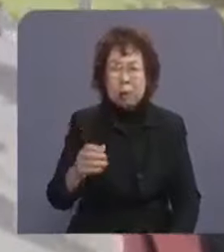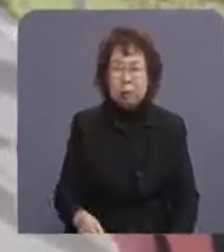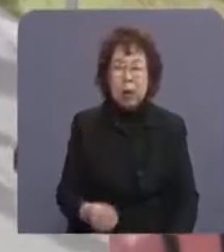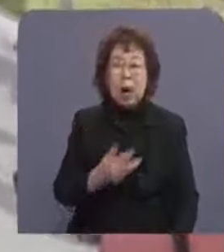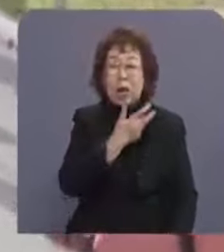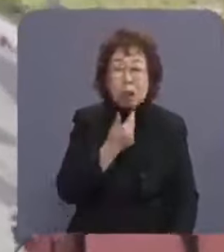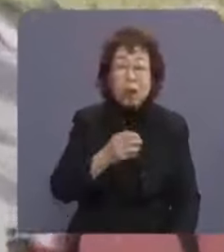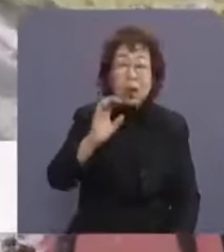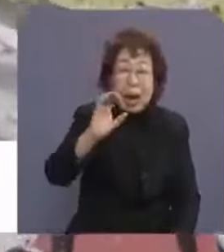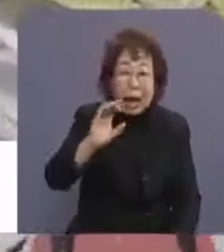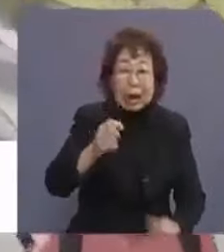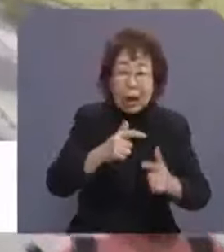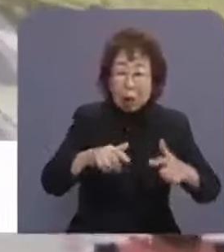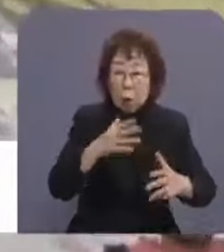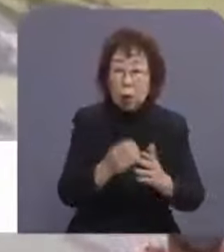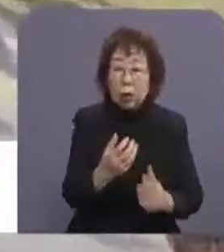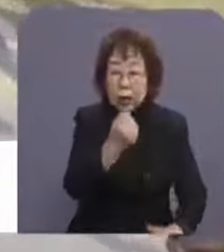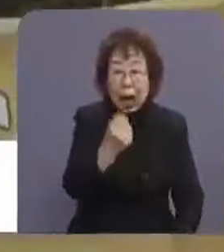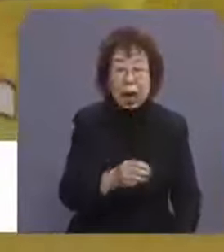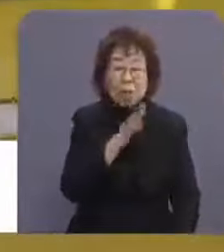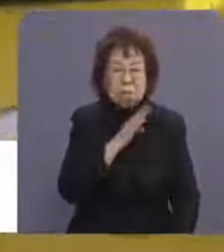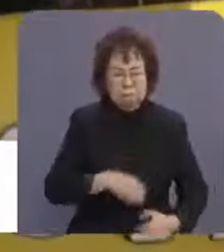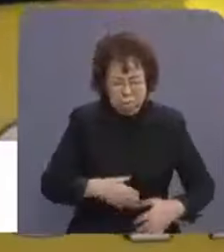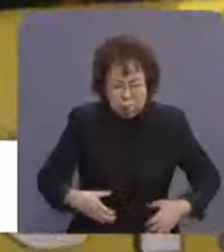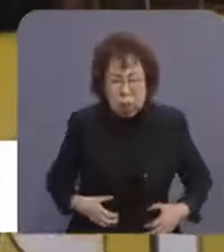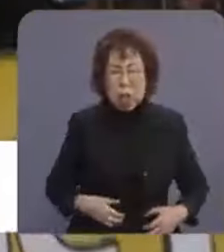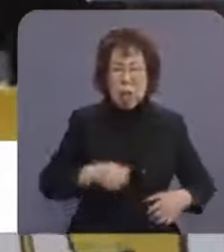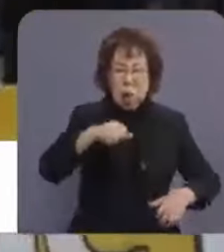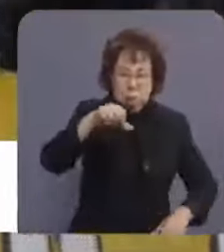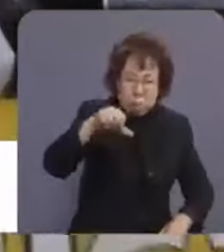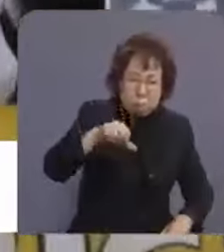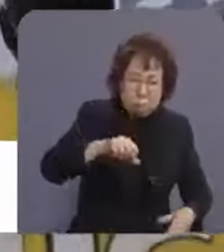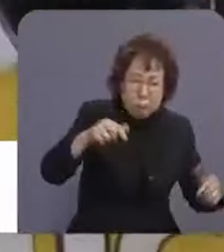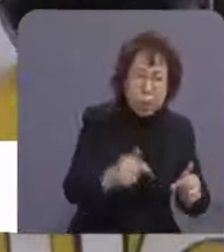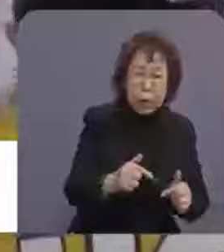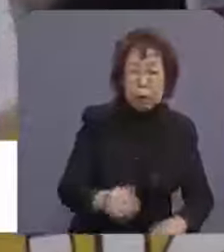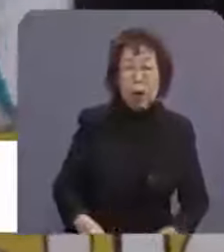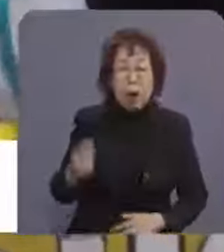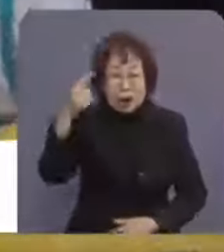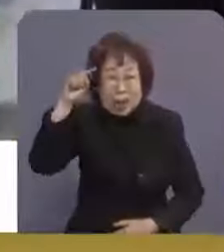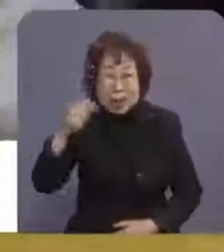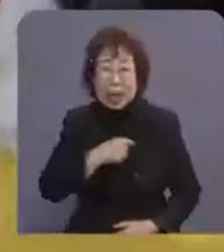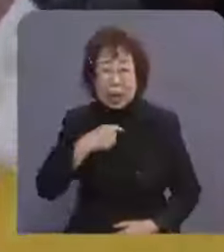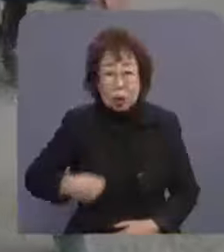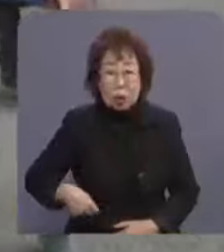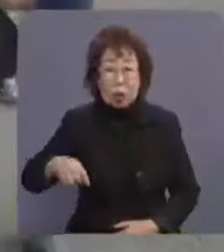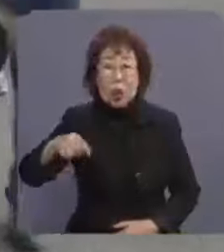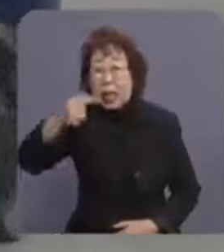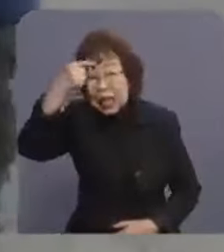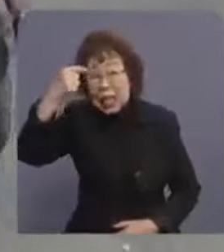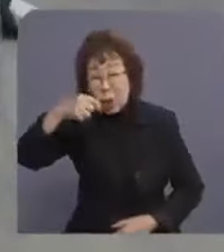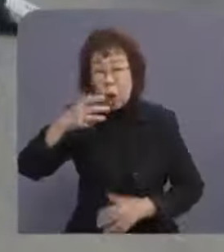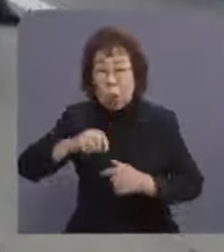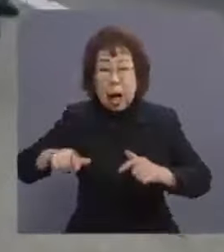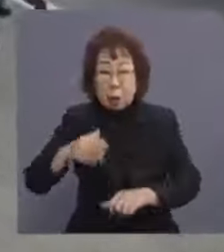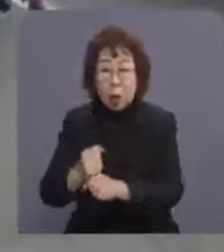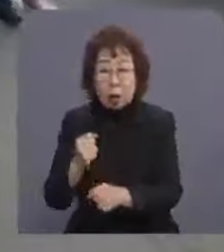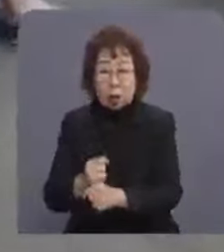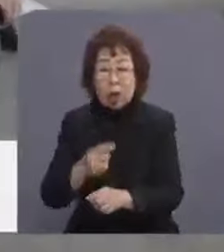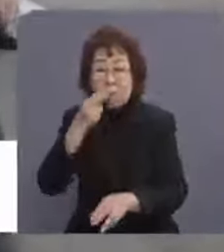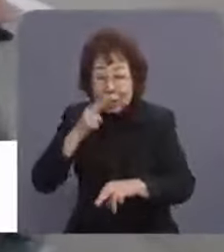영국과 캐나다 르완다 페루 같은 국가가 적극적인 국가로 분류되고 러시아와 중국 인도 브라질 그리고 산유국들